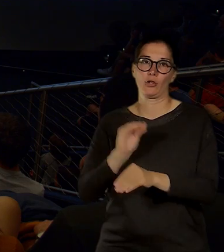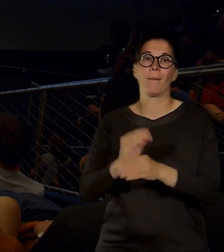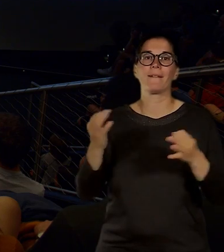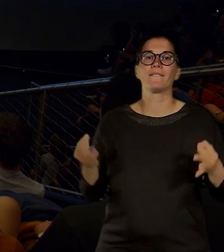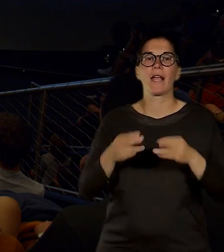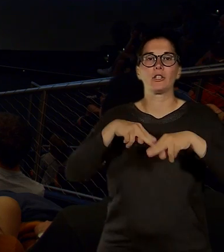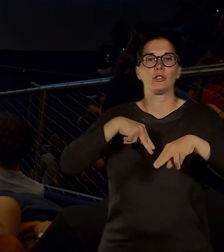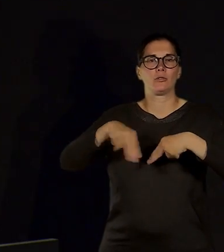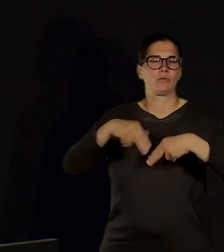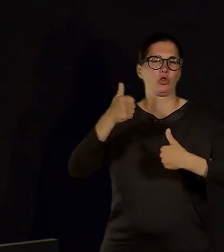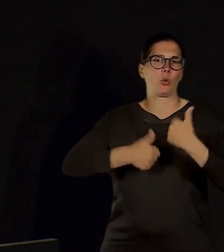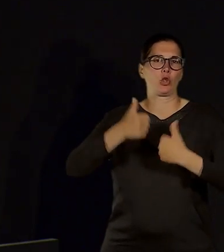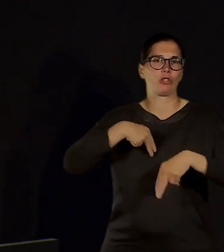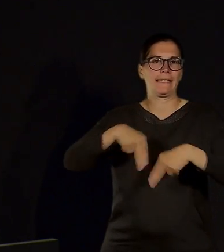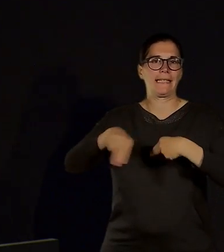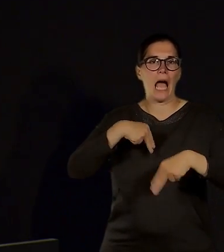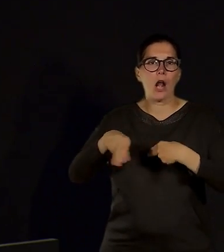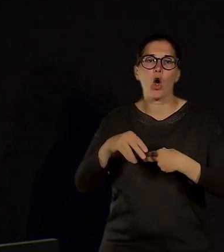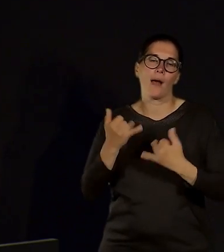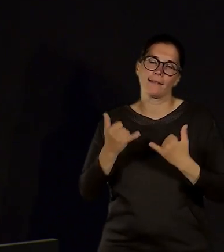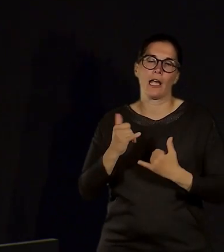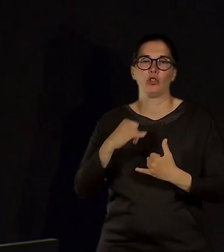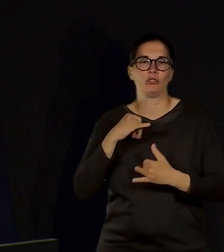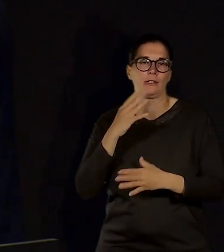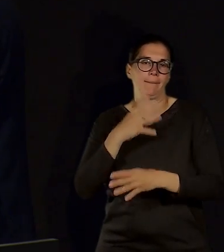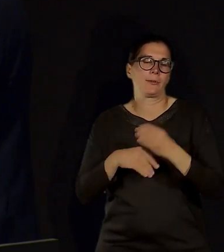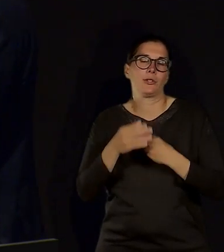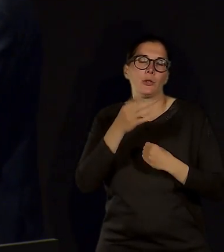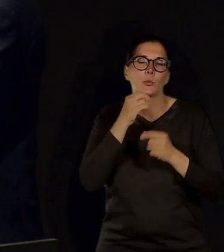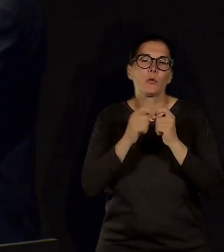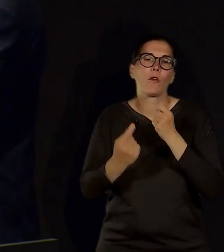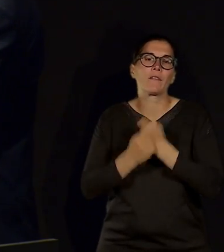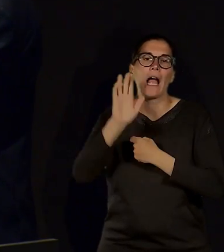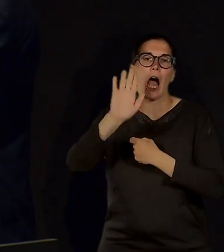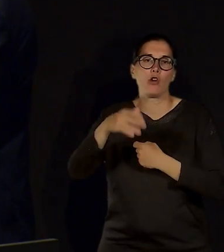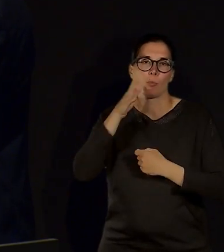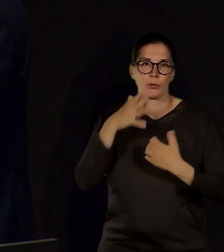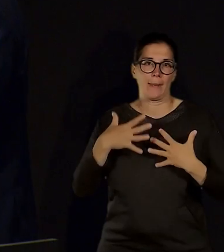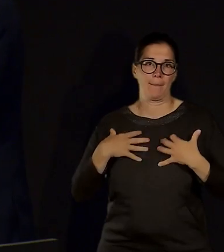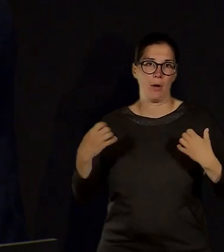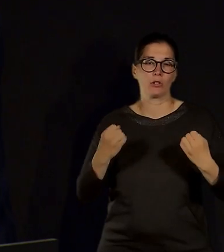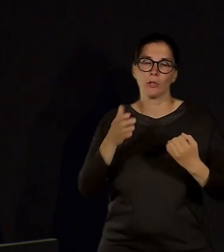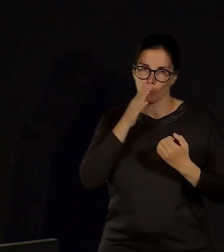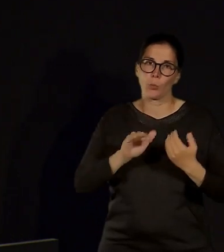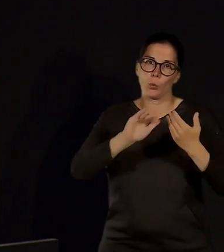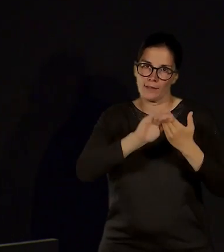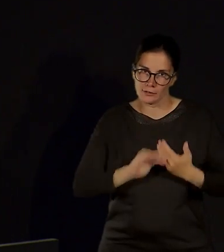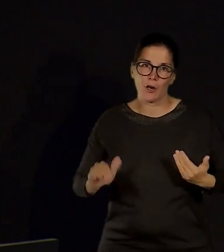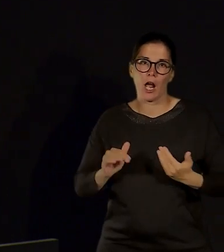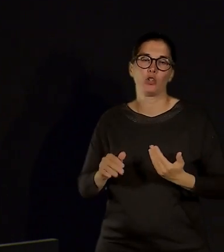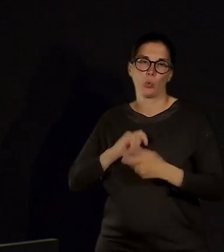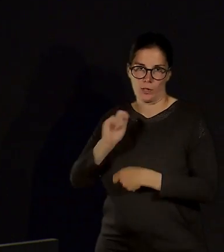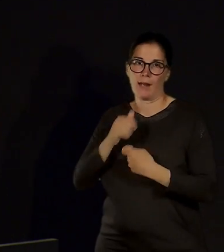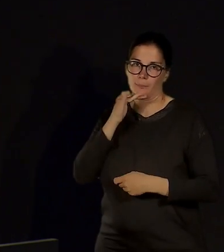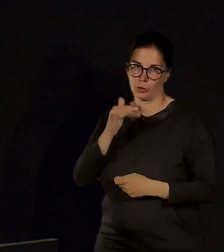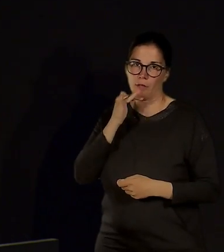dialogu ještě nemůžeme nic říkat, protože ty výsledky budou až na podzim, tak na to bude samostatný program. Ale ještě je tady jedna